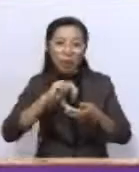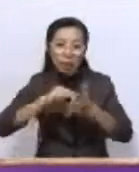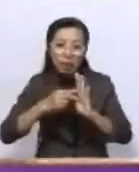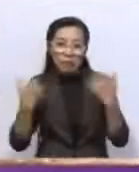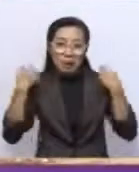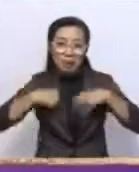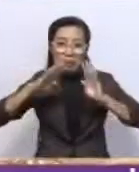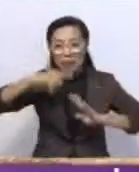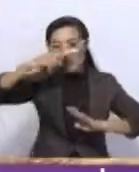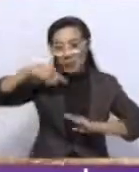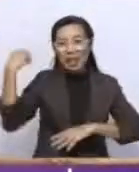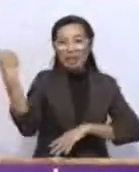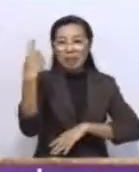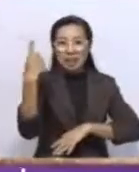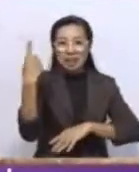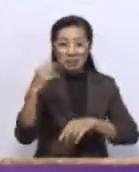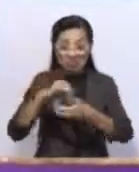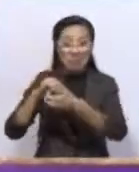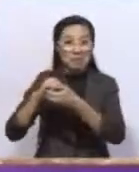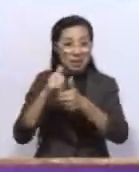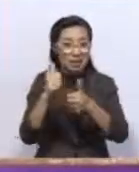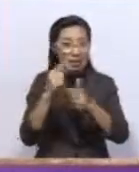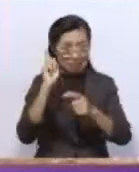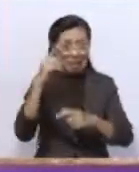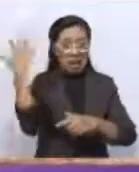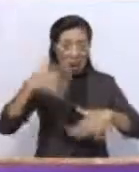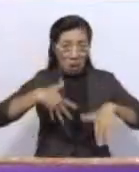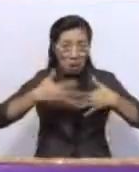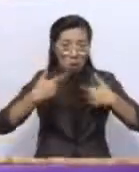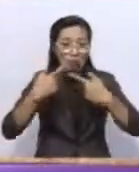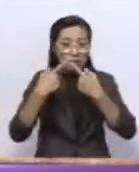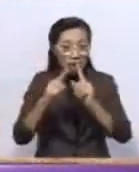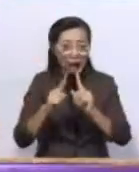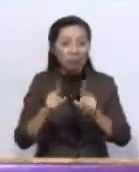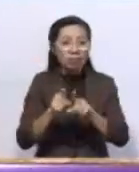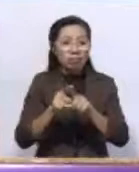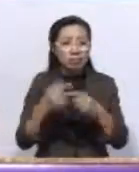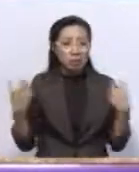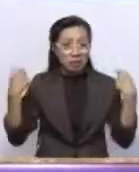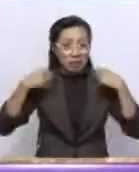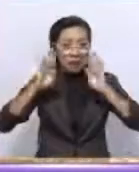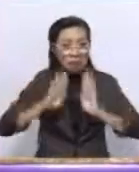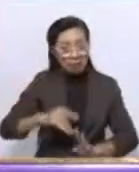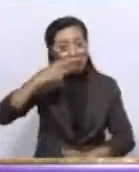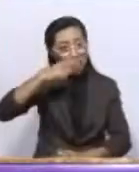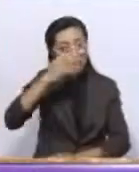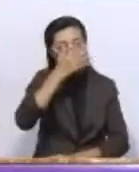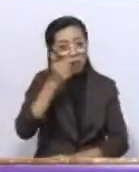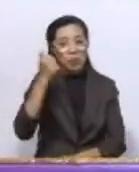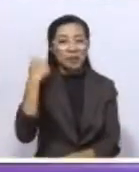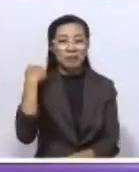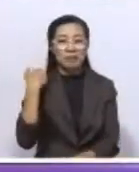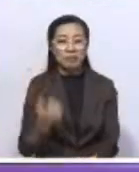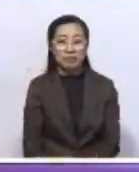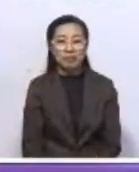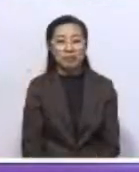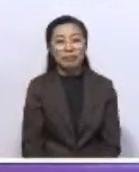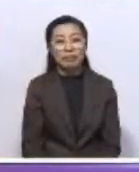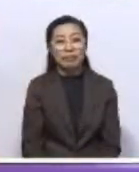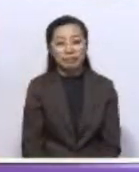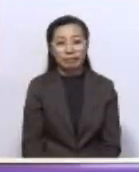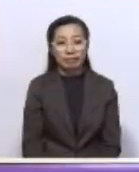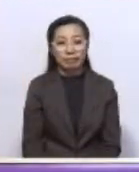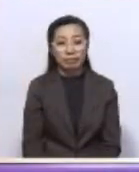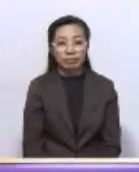ส่ชุดไทยออกมาเดินเที่ยวอะไรกันเนี้ยแม้ว่าอากาศมันจะค่อนข้างร้อนอะไรเงี้ยค่ะก็ยังใส่กันมาสวยงามอะค่ะ โดยบริษัทไ